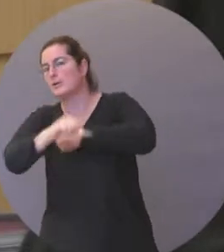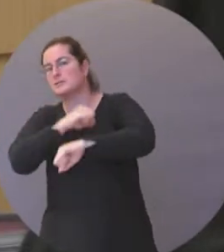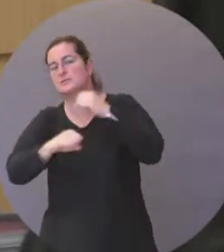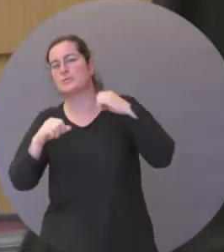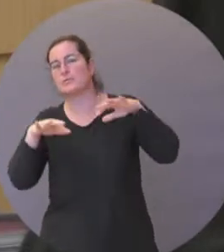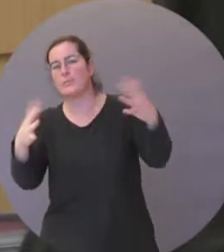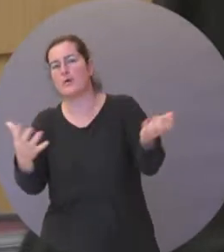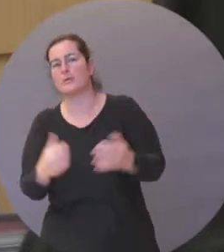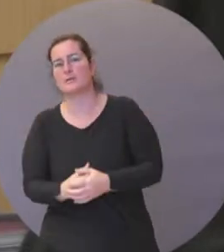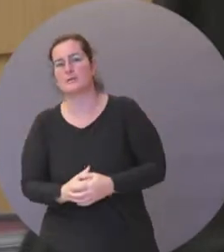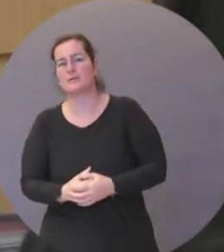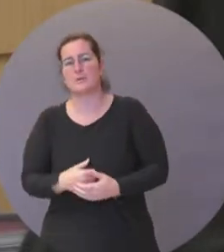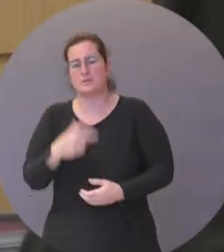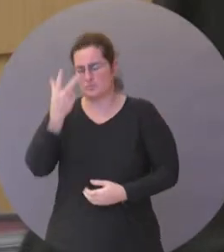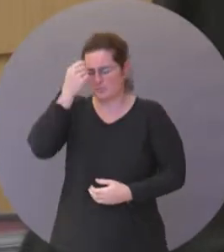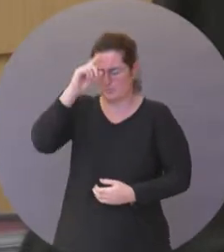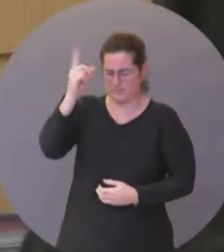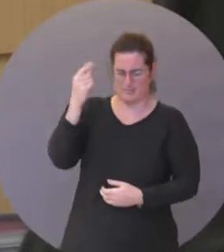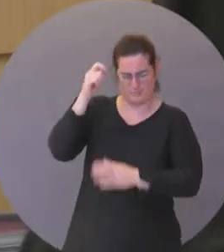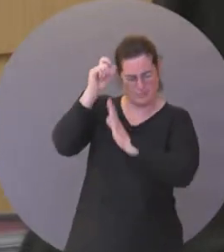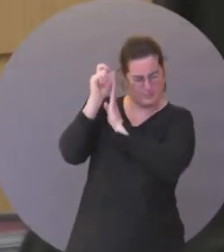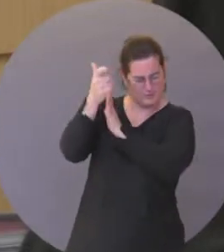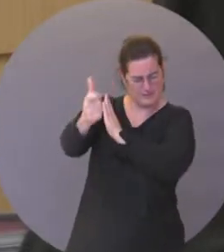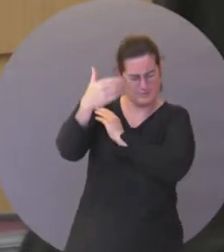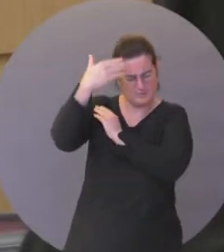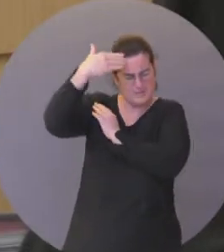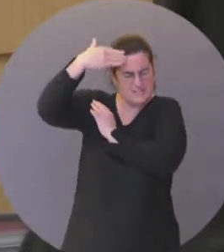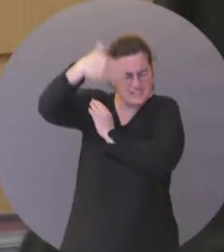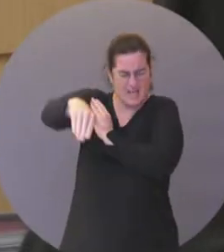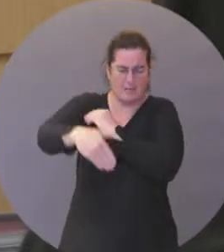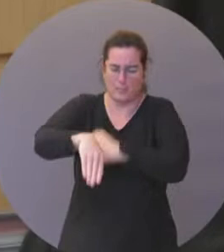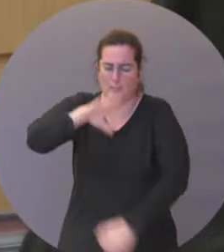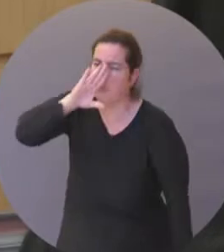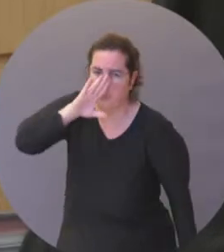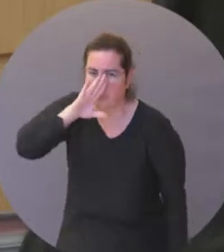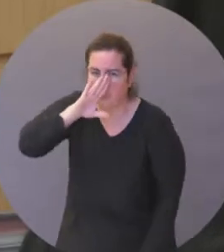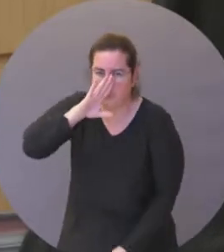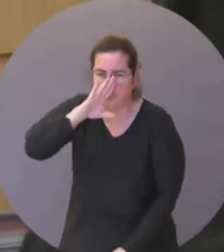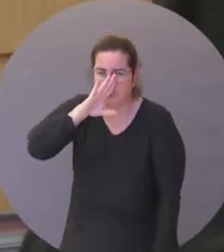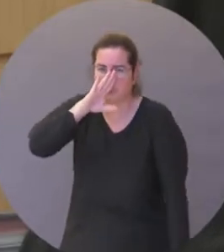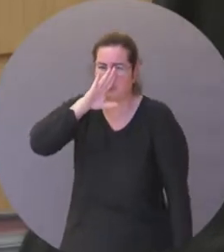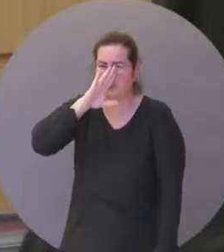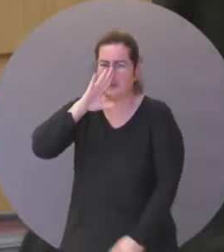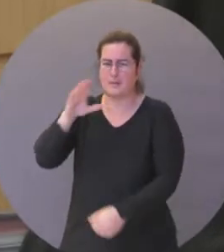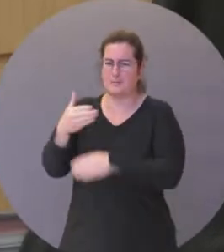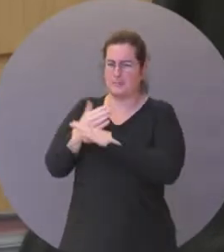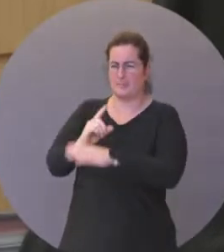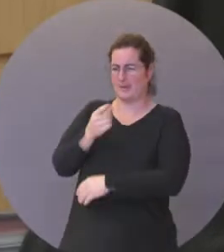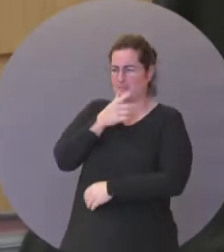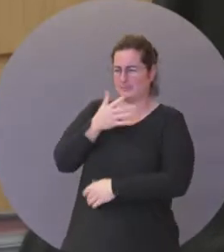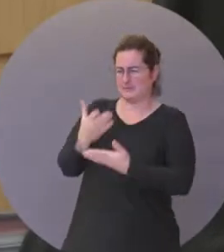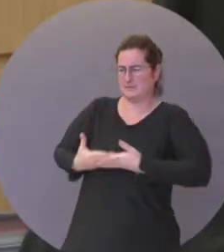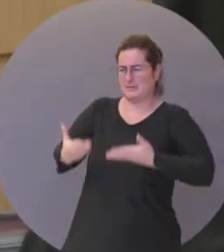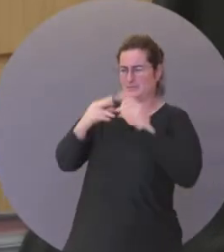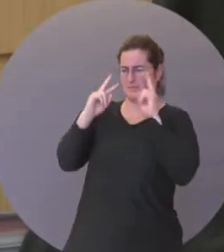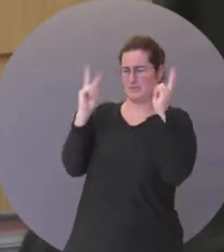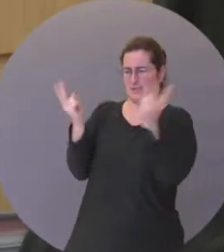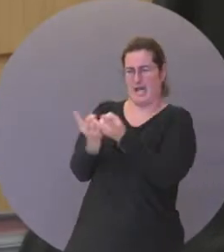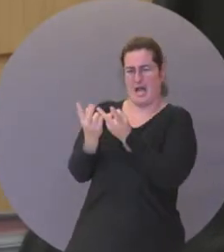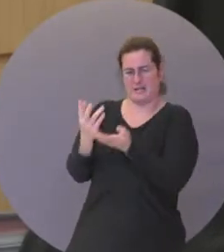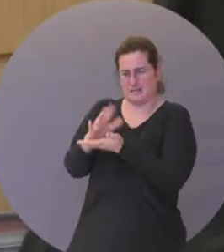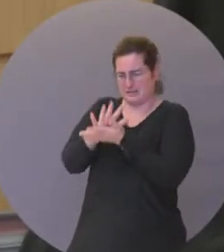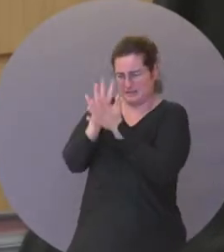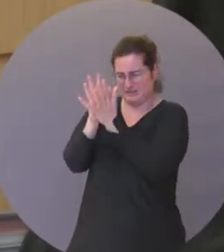pas la logique d'expérimenter quelque chose dont on sait à l'avant que nous ne sommes pas en capacité de généraliser c'est pas de moi